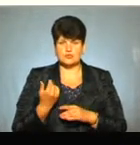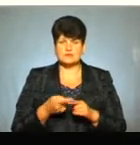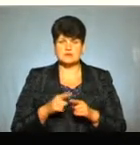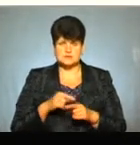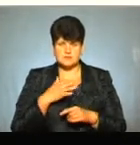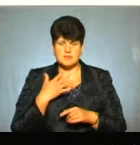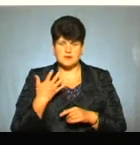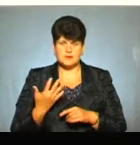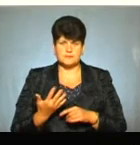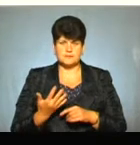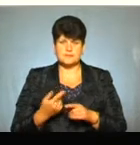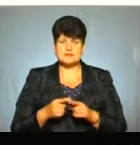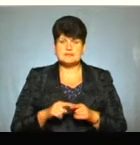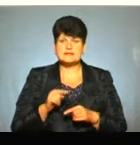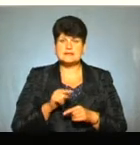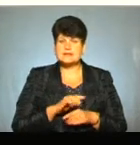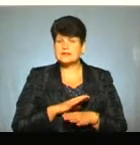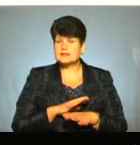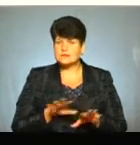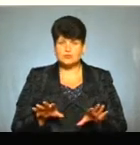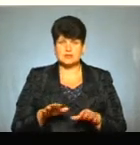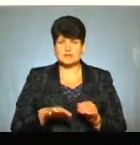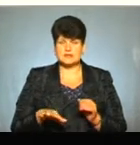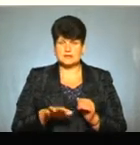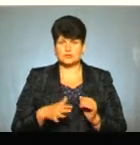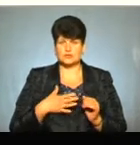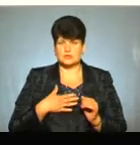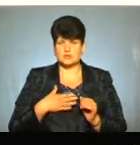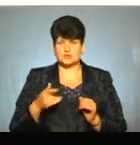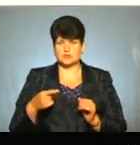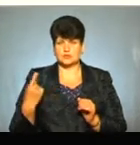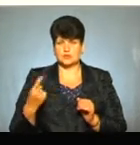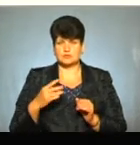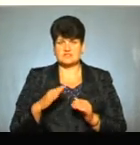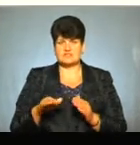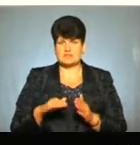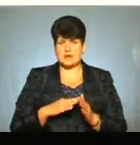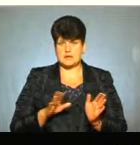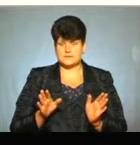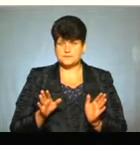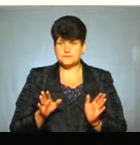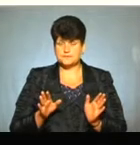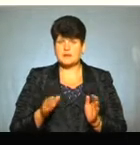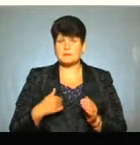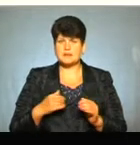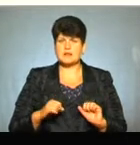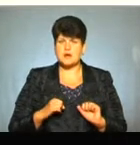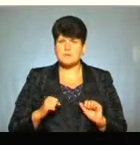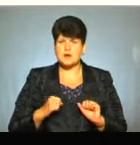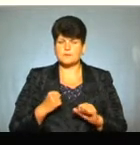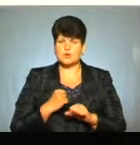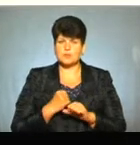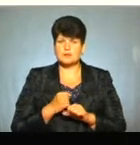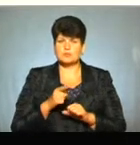є насправді багато. Багато, це ті, які не були на території нашої Тернопільської області взагалі. Ми